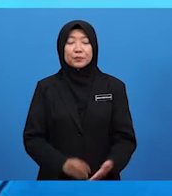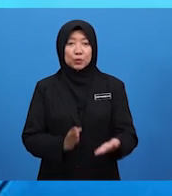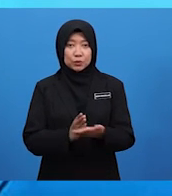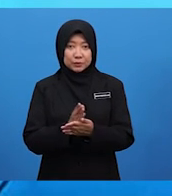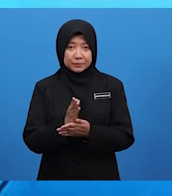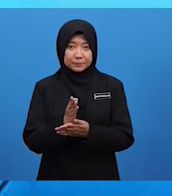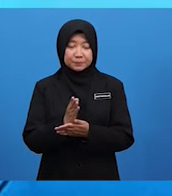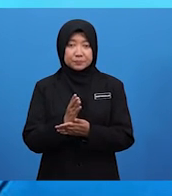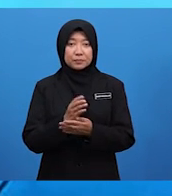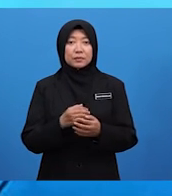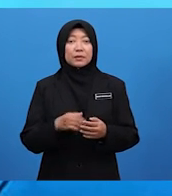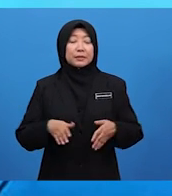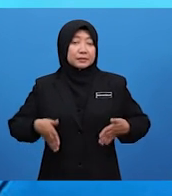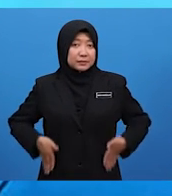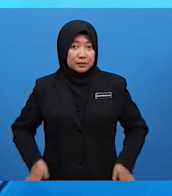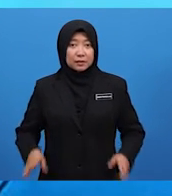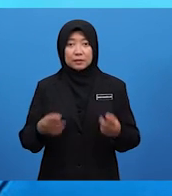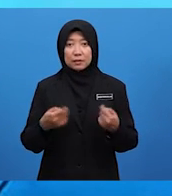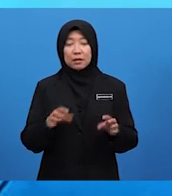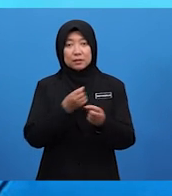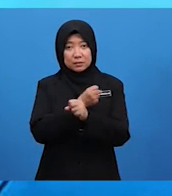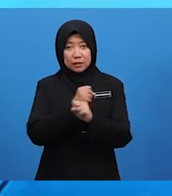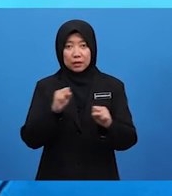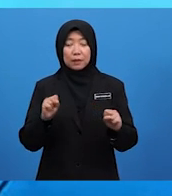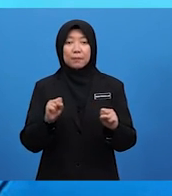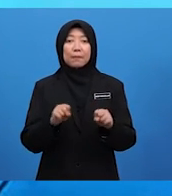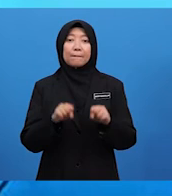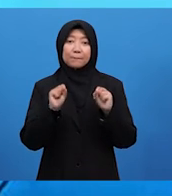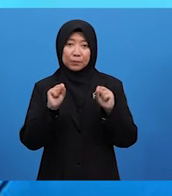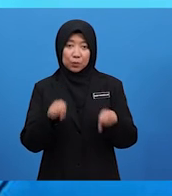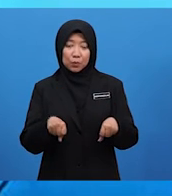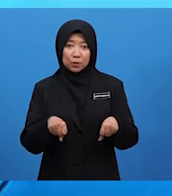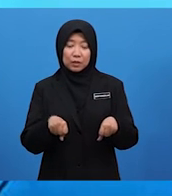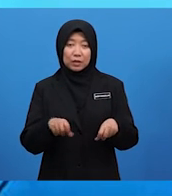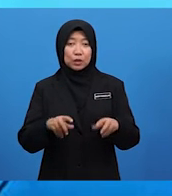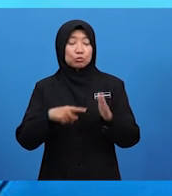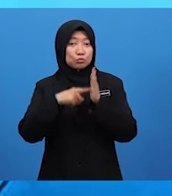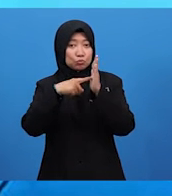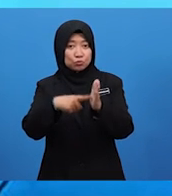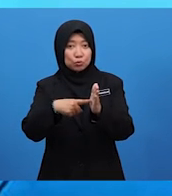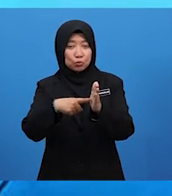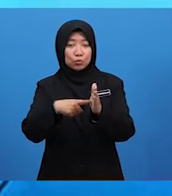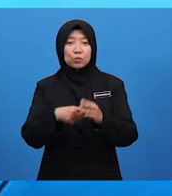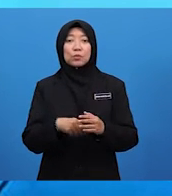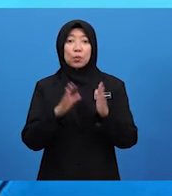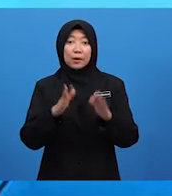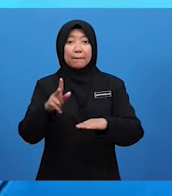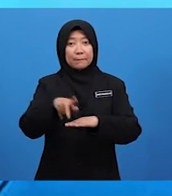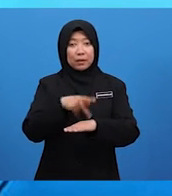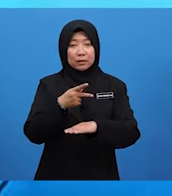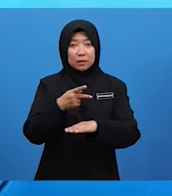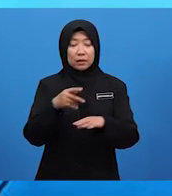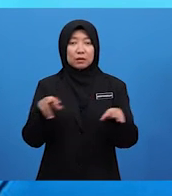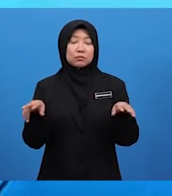Seterusnya, murid-murid, skirt yang telah siap boleh diacukan kepada si pemakai dan dinilai kaji sama